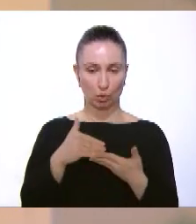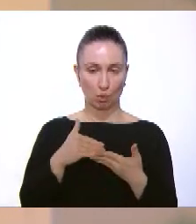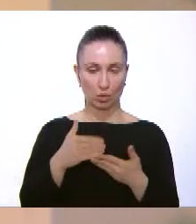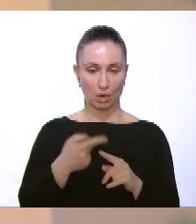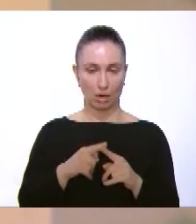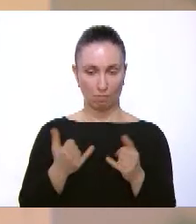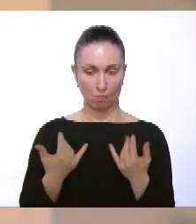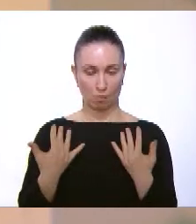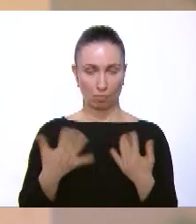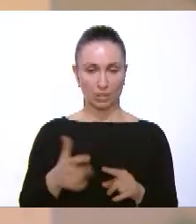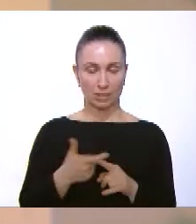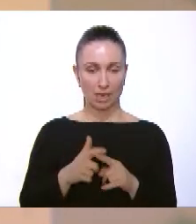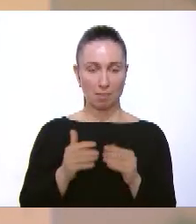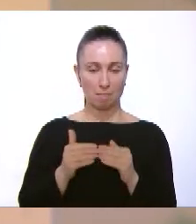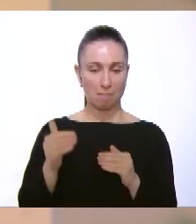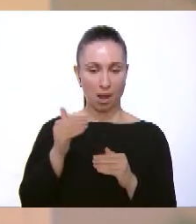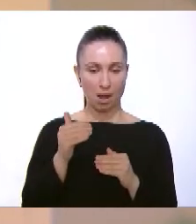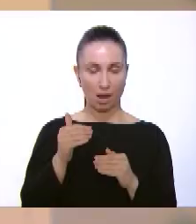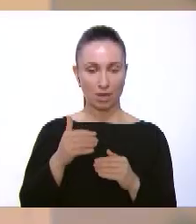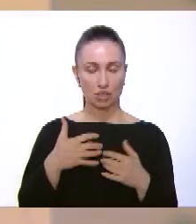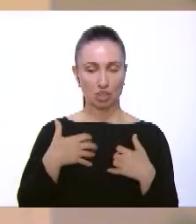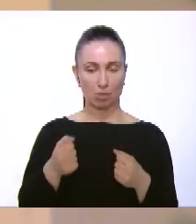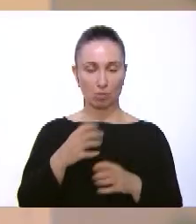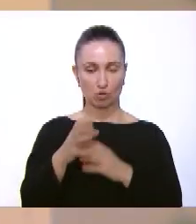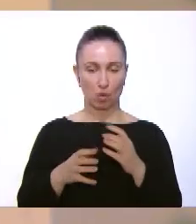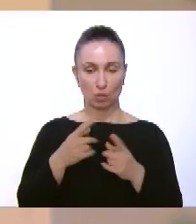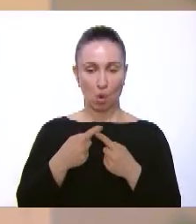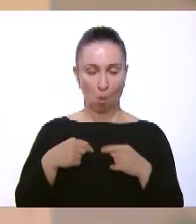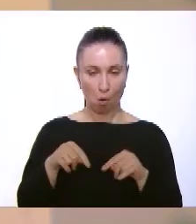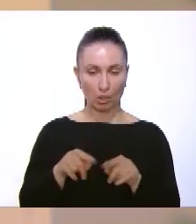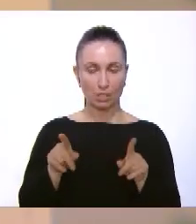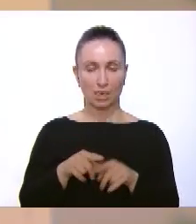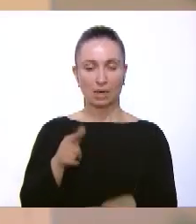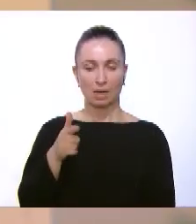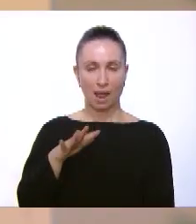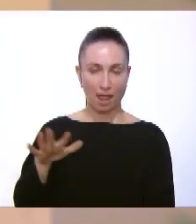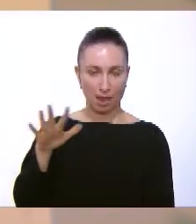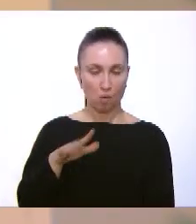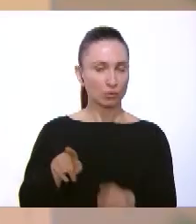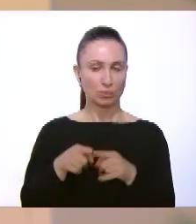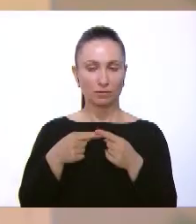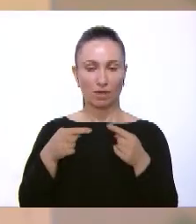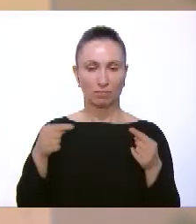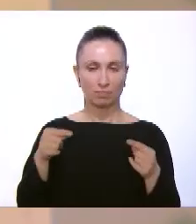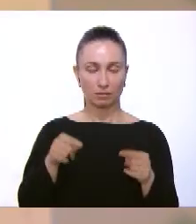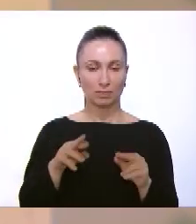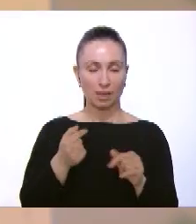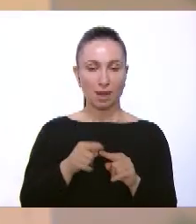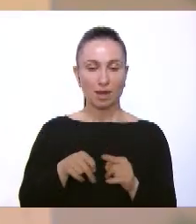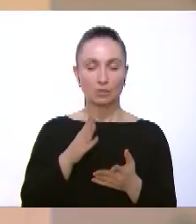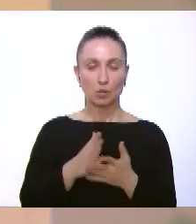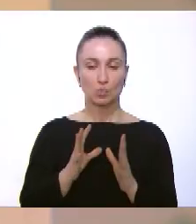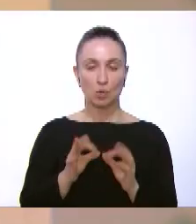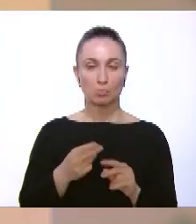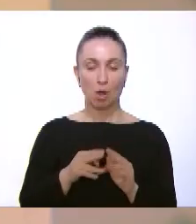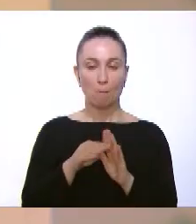იქნებოდა ძალიან მაღალი ტრიბუნები ჯანმრთელობის მსოფლიო ორგანიზაციისა თუ გაეროსი თუ სხვა ასეთი და ეს არის სწორედ